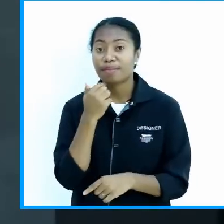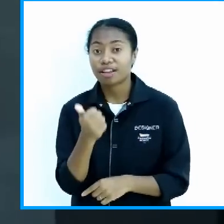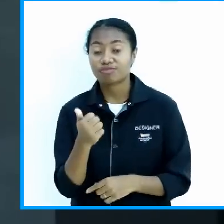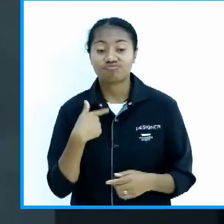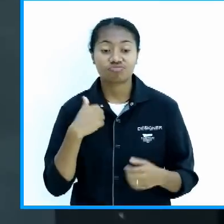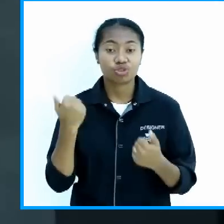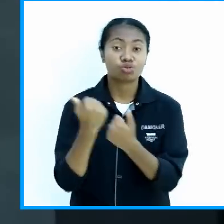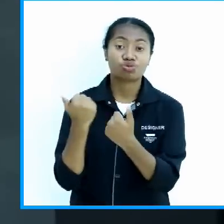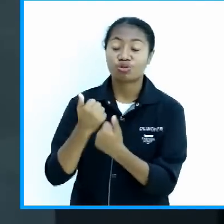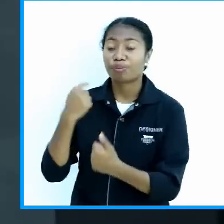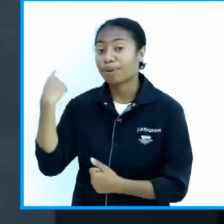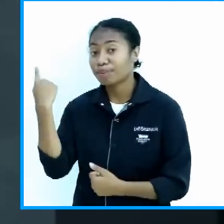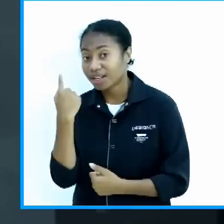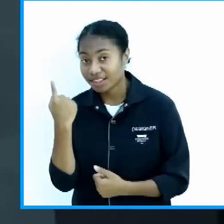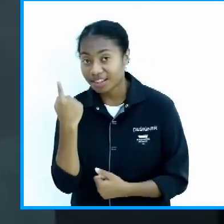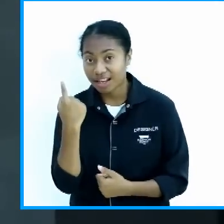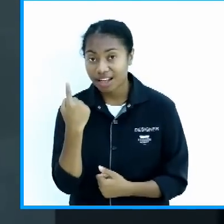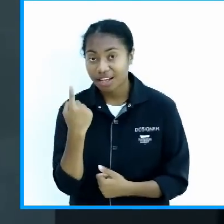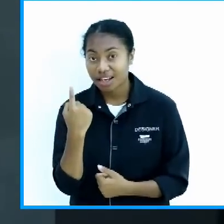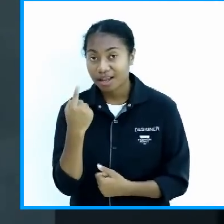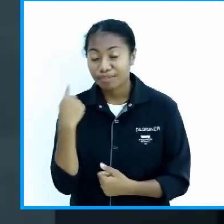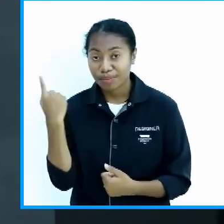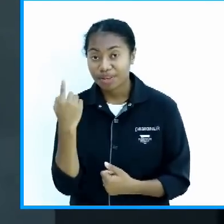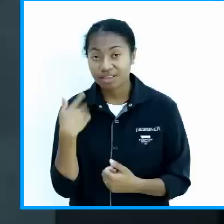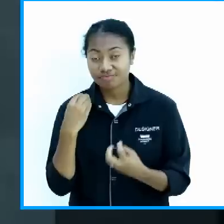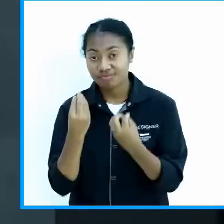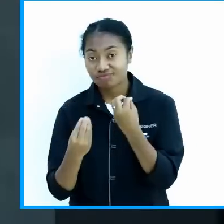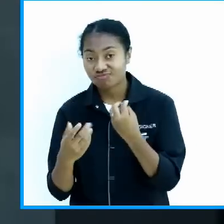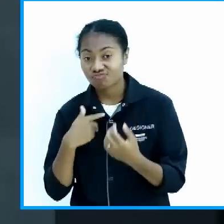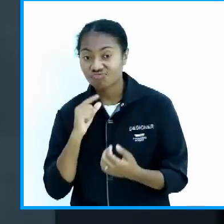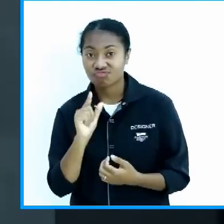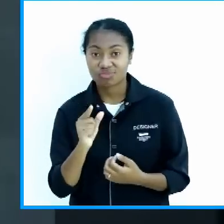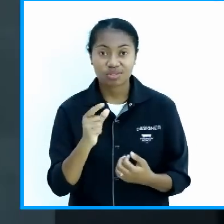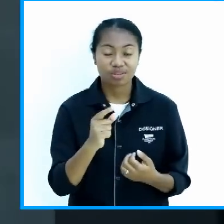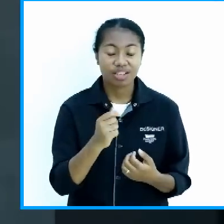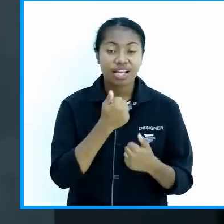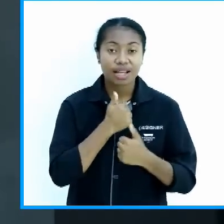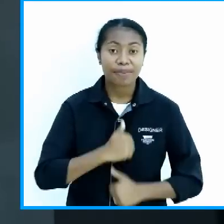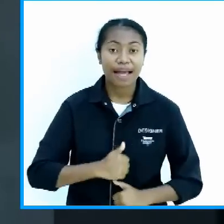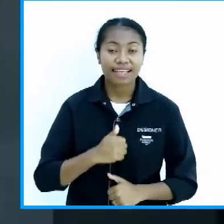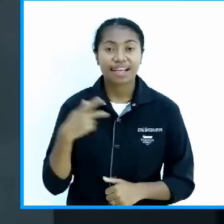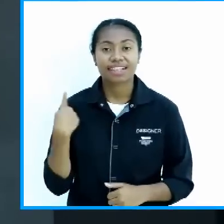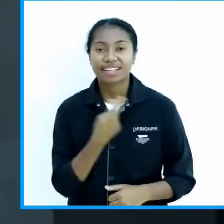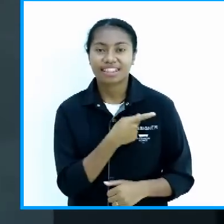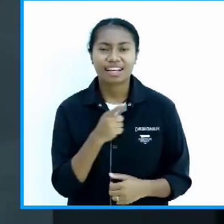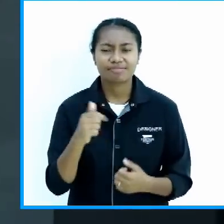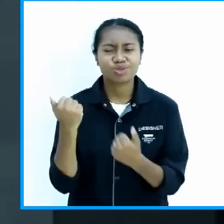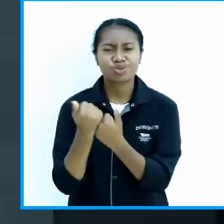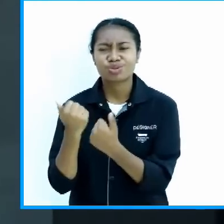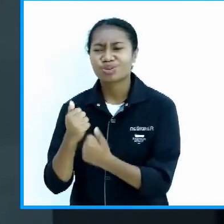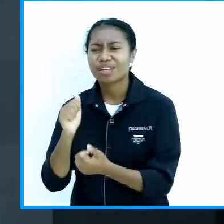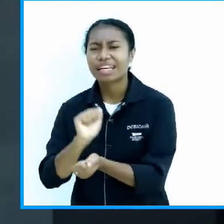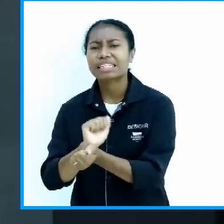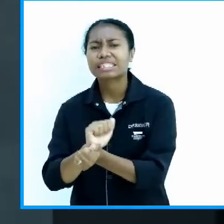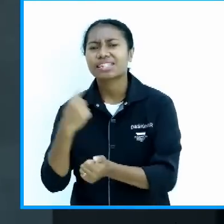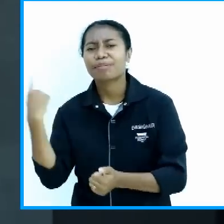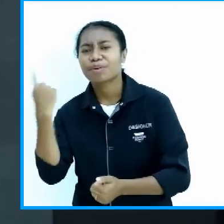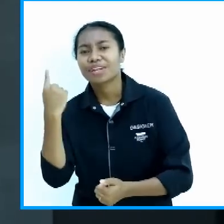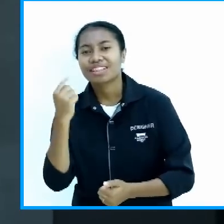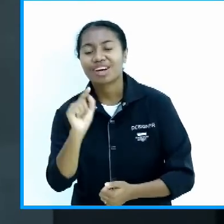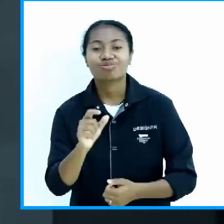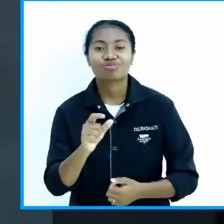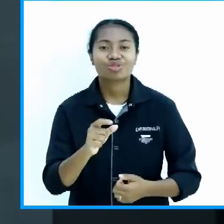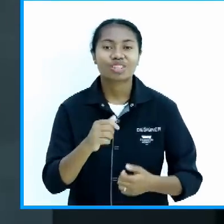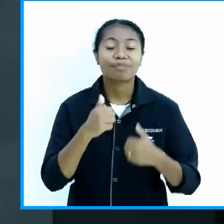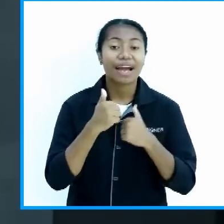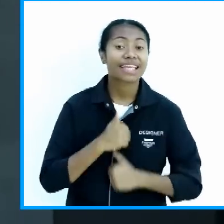pemerintah. Pemerintah sebagai wakil Allah untuk kebaikan kita. Kita mendukung apa yang mereka kerjakan demi kebaikan dan